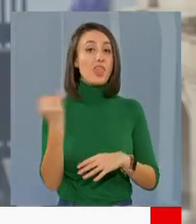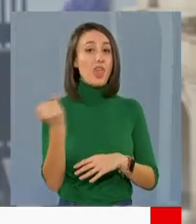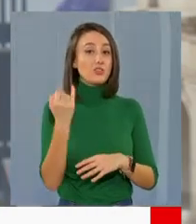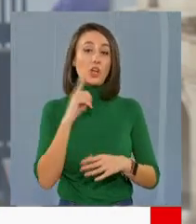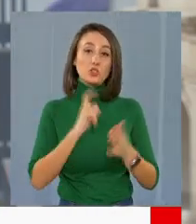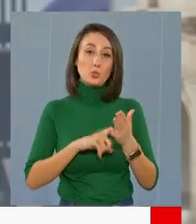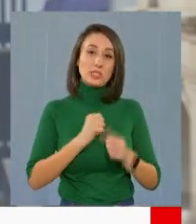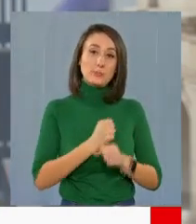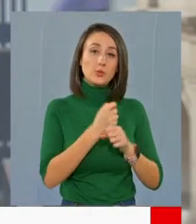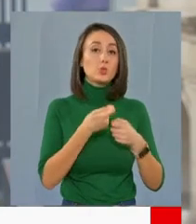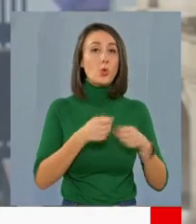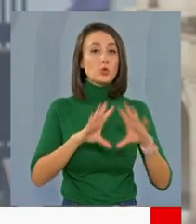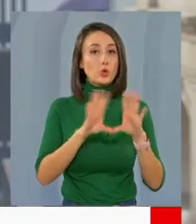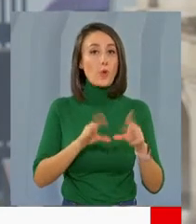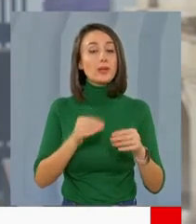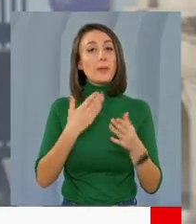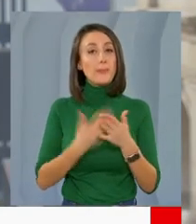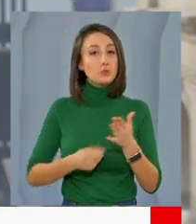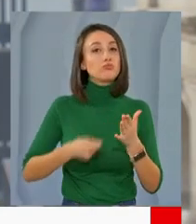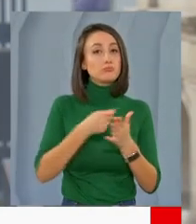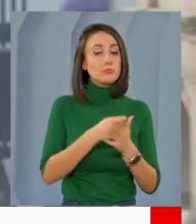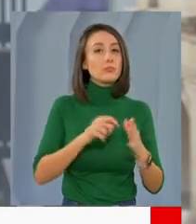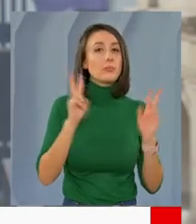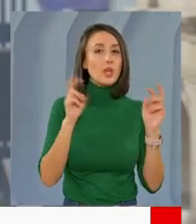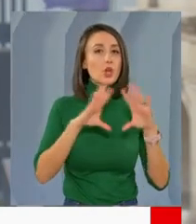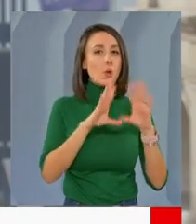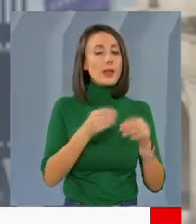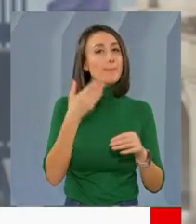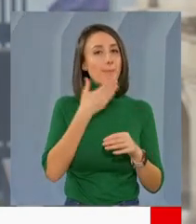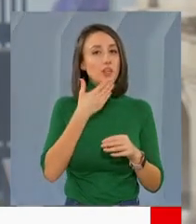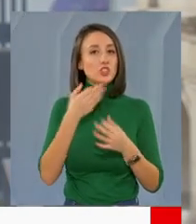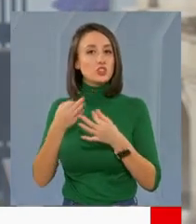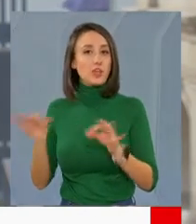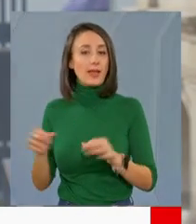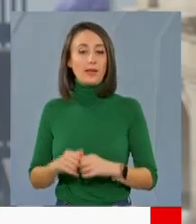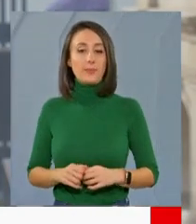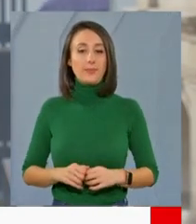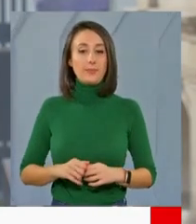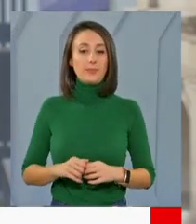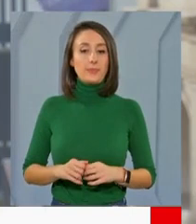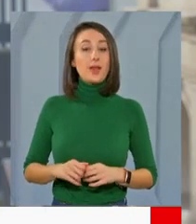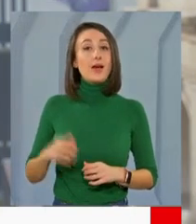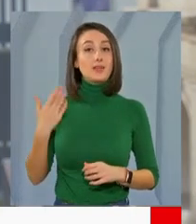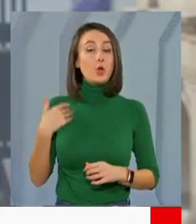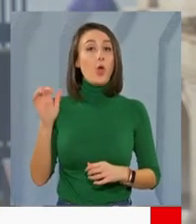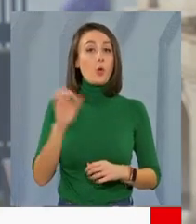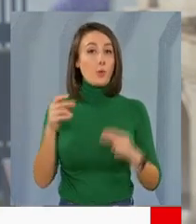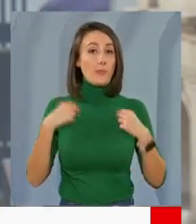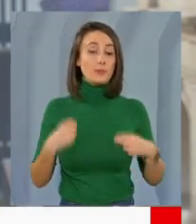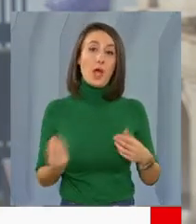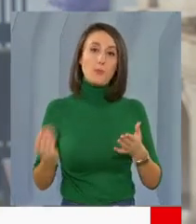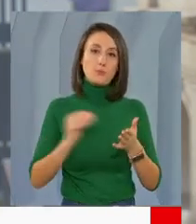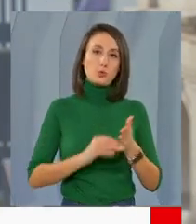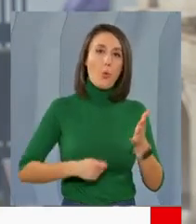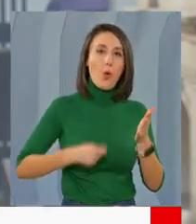cerut sprijinul tuturor românilor pentru petiția România merită în Schengen. Anterior, europarlamentarul PMP a introdus o